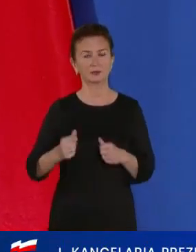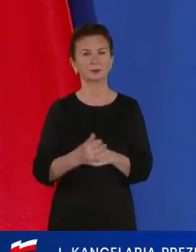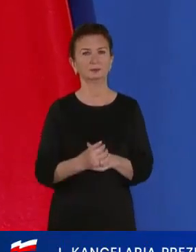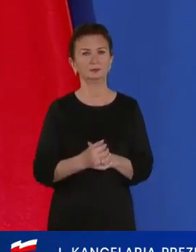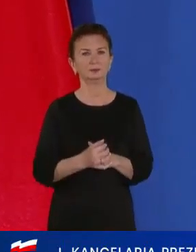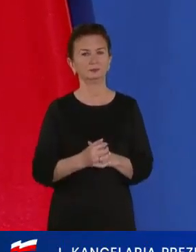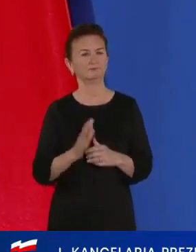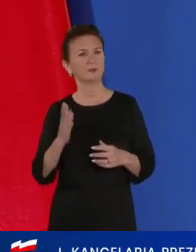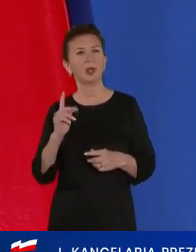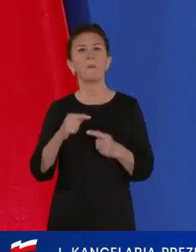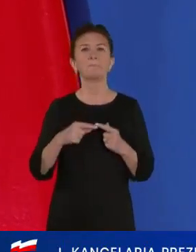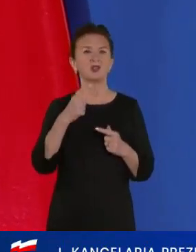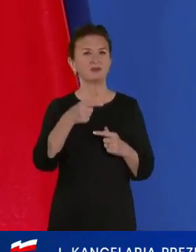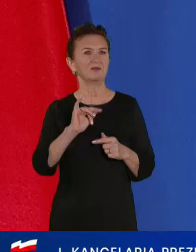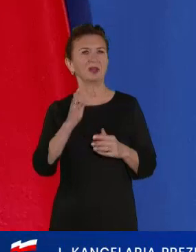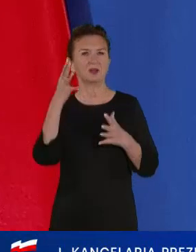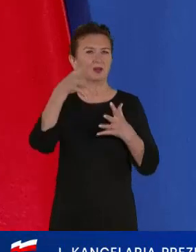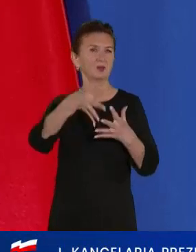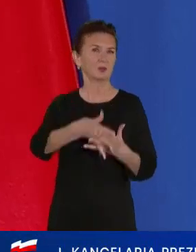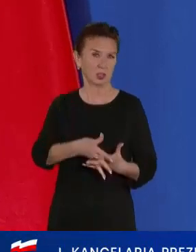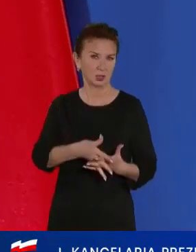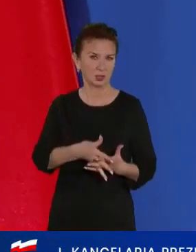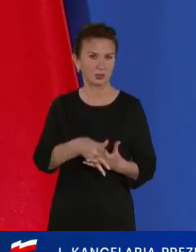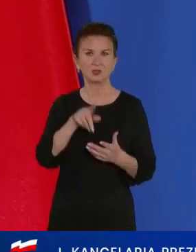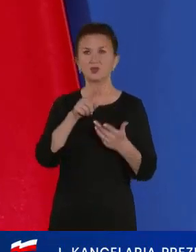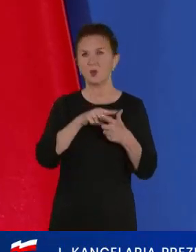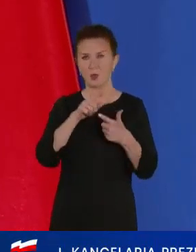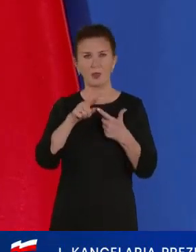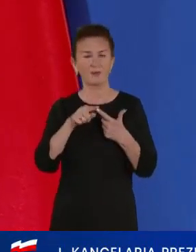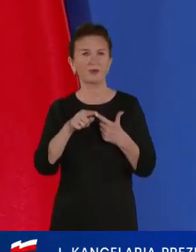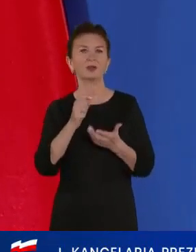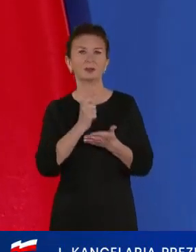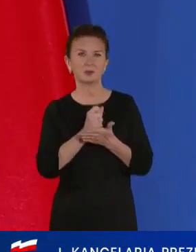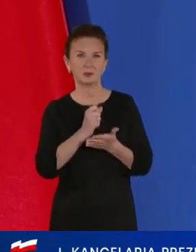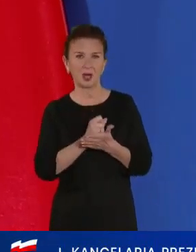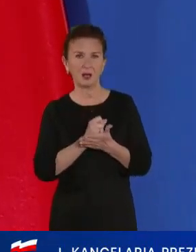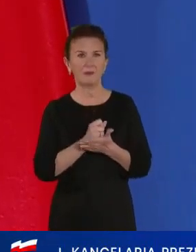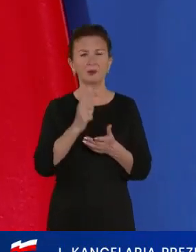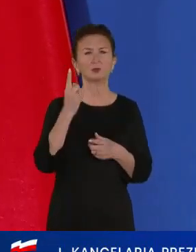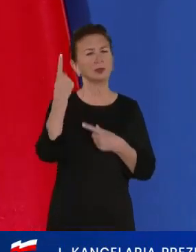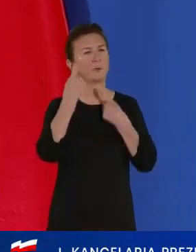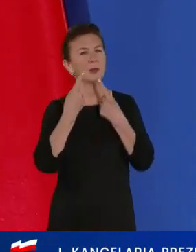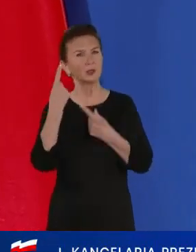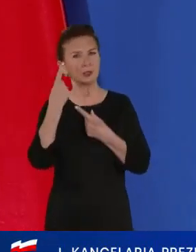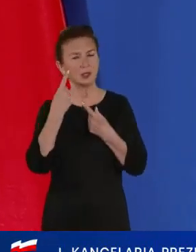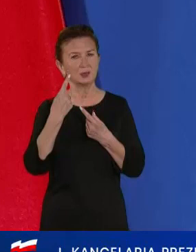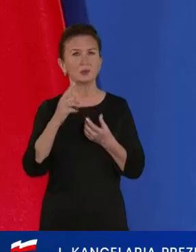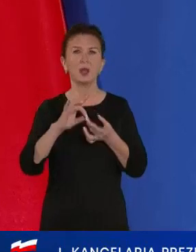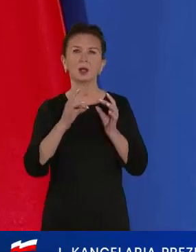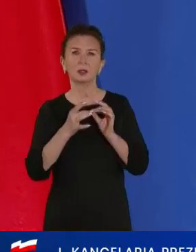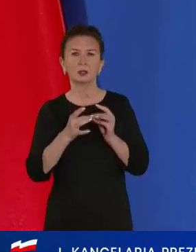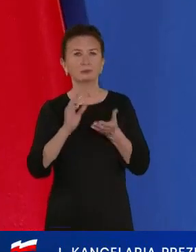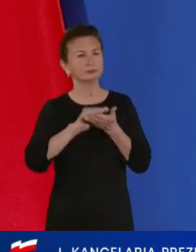przewidywalność i przejrzystość. To są dwa kryteria, które przeświecały nam przy opracowaniu planu i przedstawienia